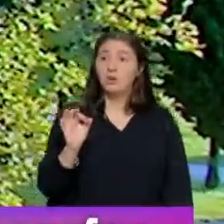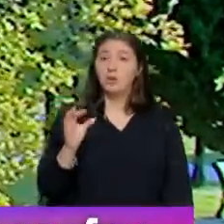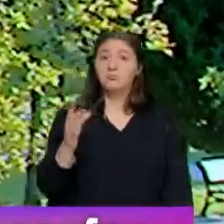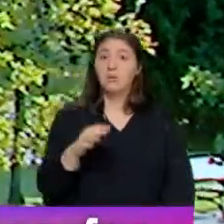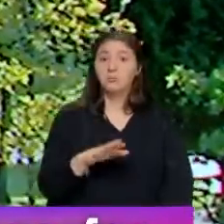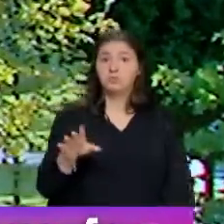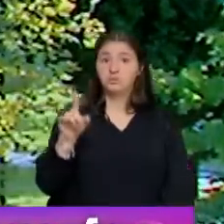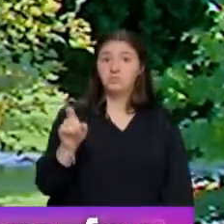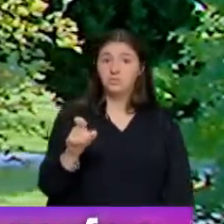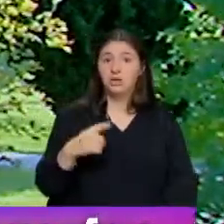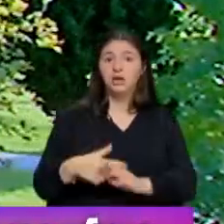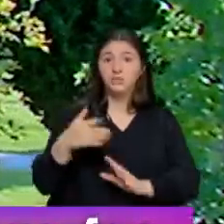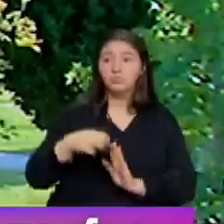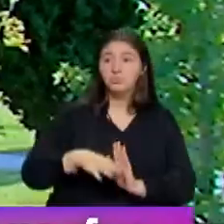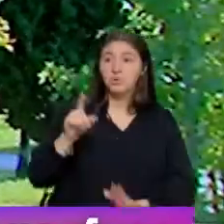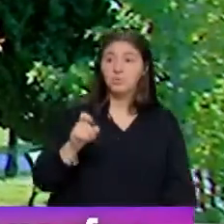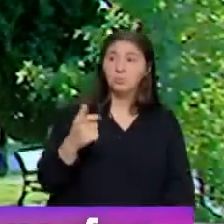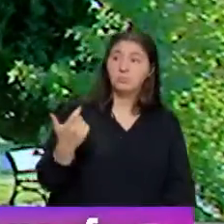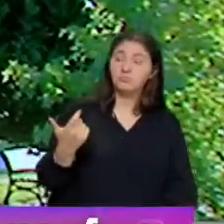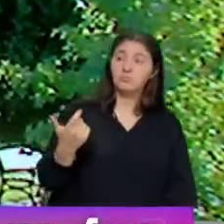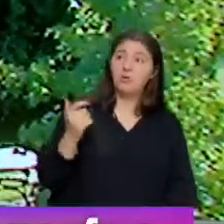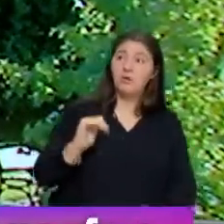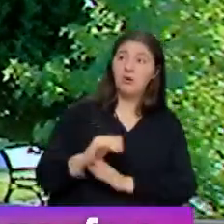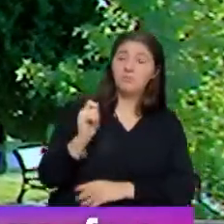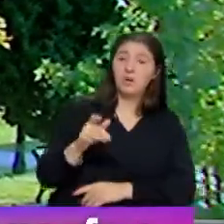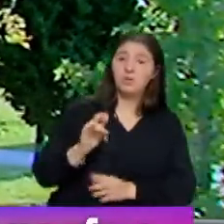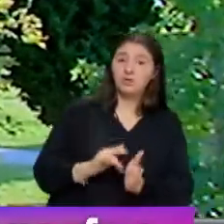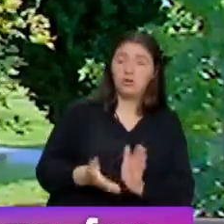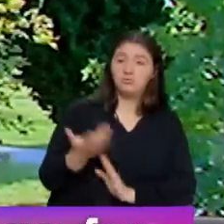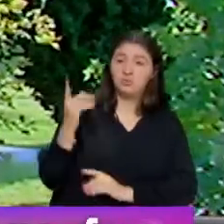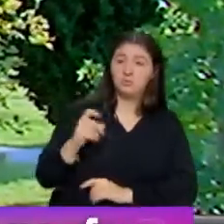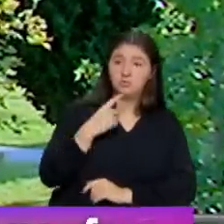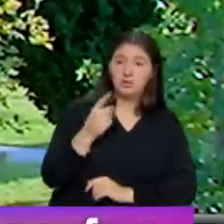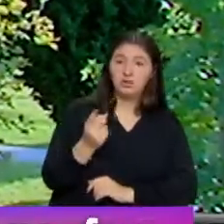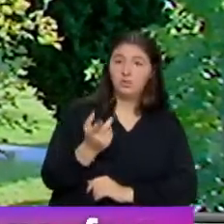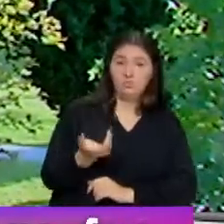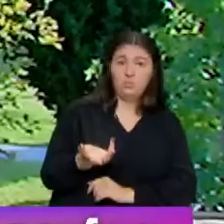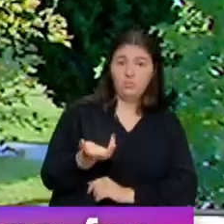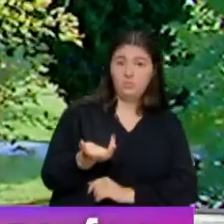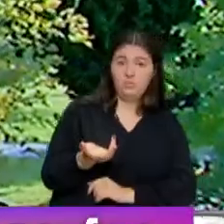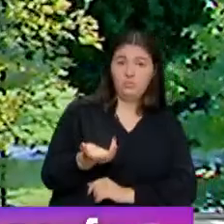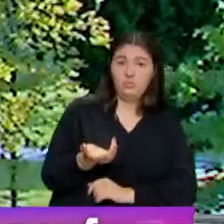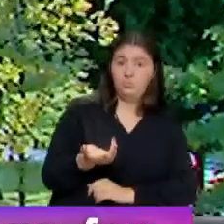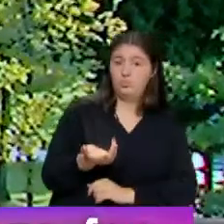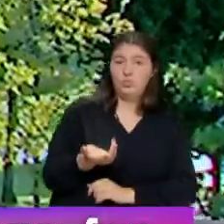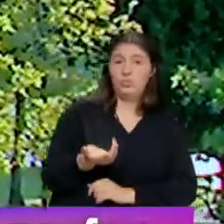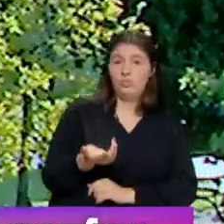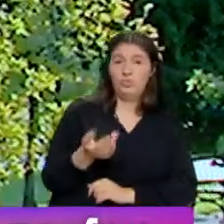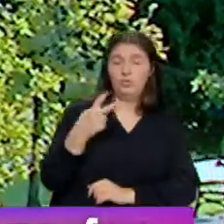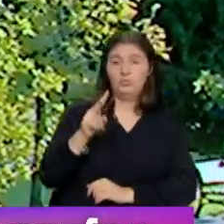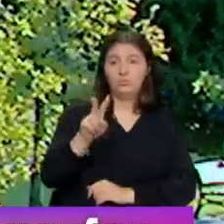bitecek mi enflasyon düşecek mi Hayat pahalılığı ortadan kalkacak mı diye yok deniliyor yok